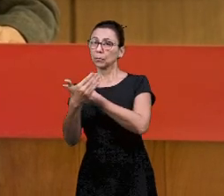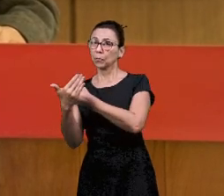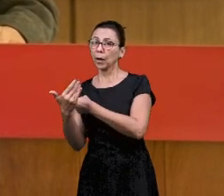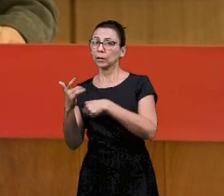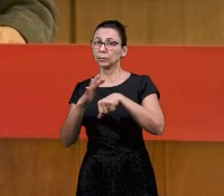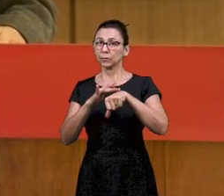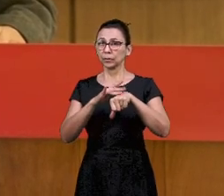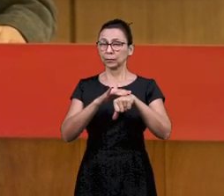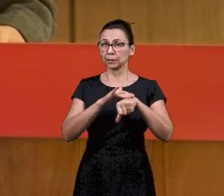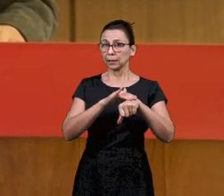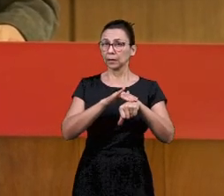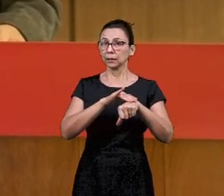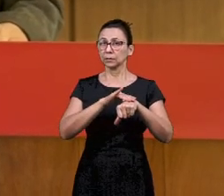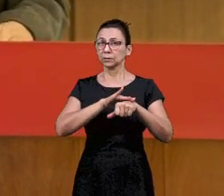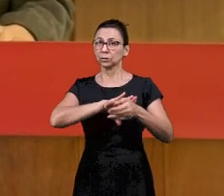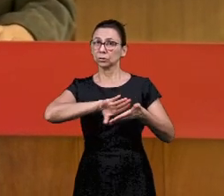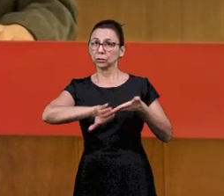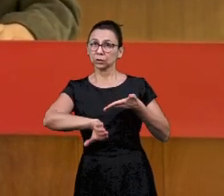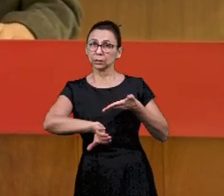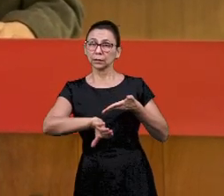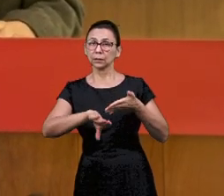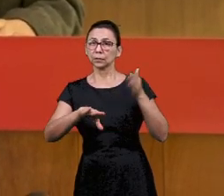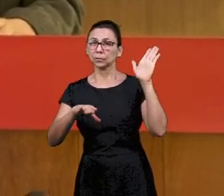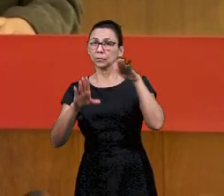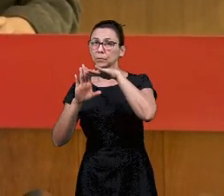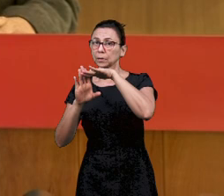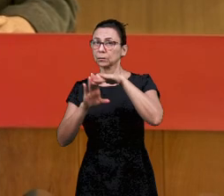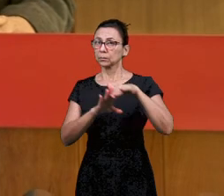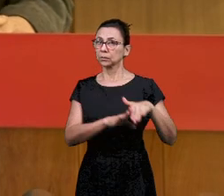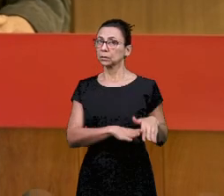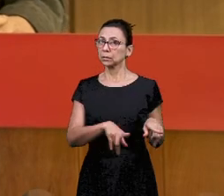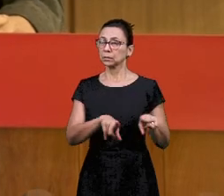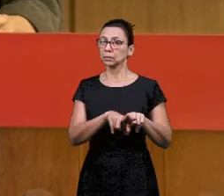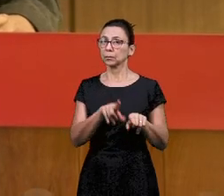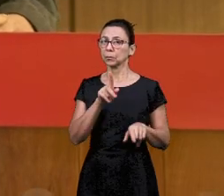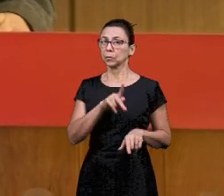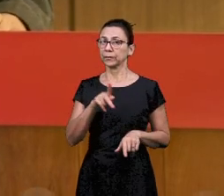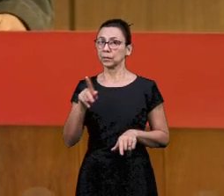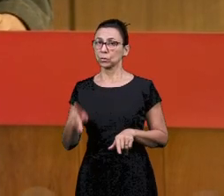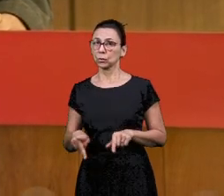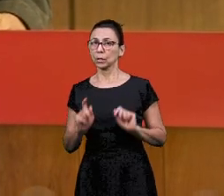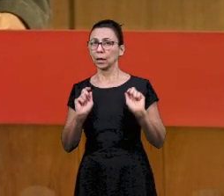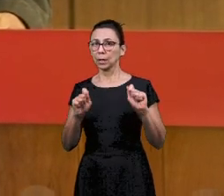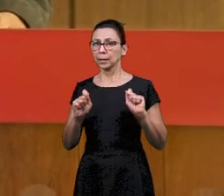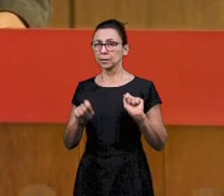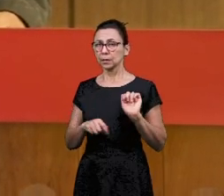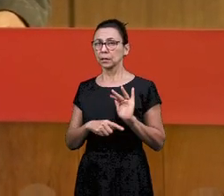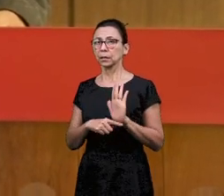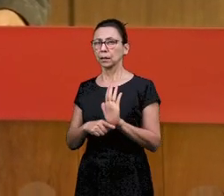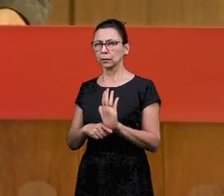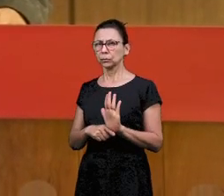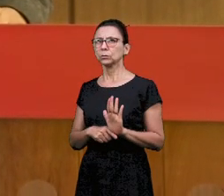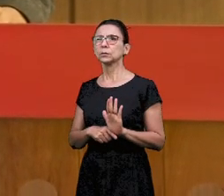garder en le protégeant de tout mal. Nous prions pour les professeurs des enfants. Rends capables tes